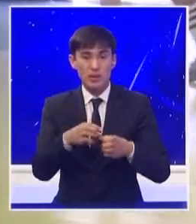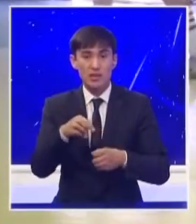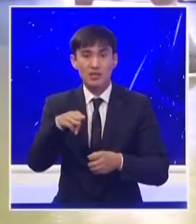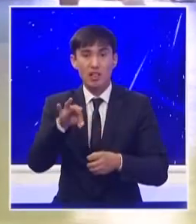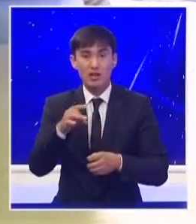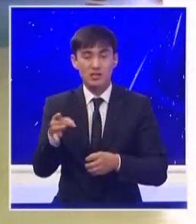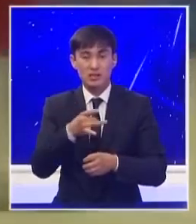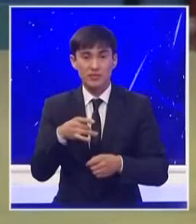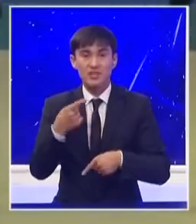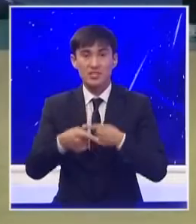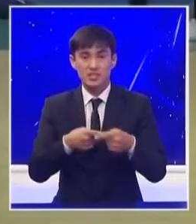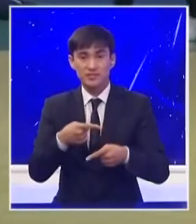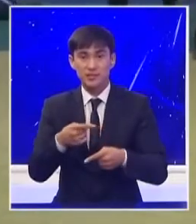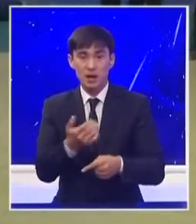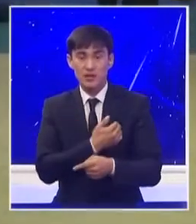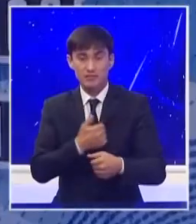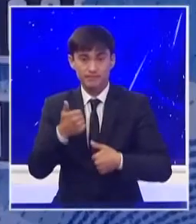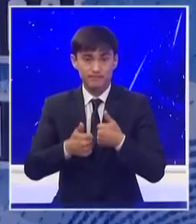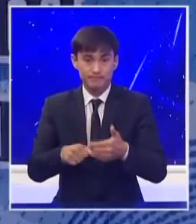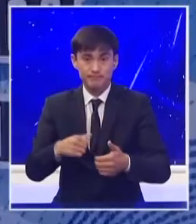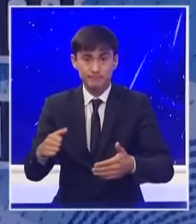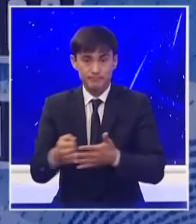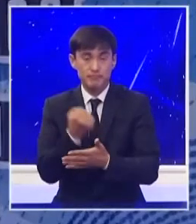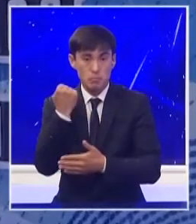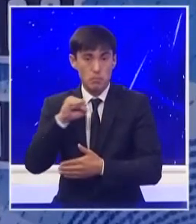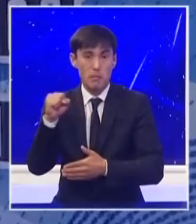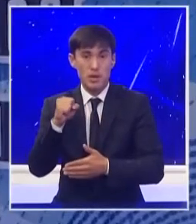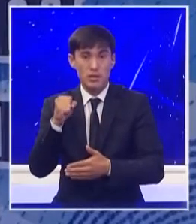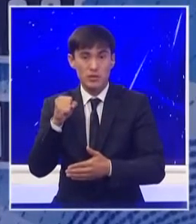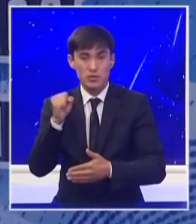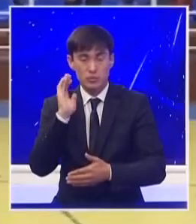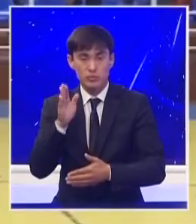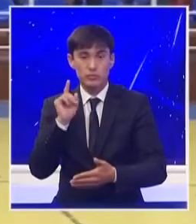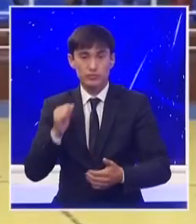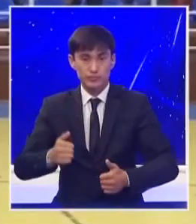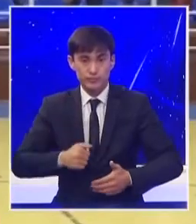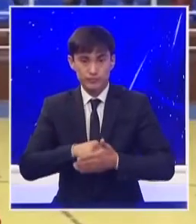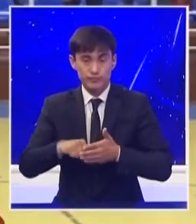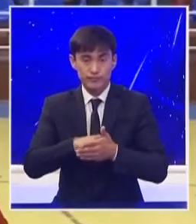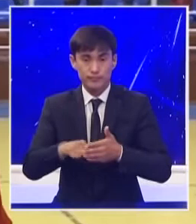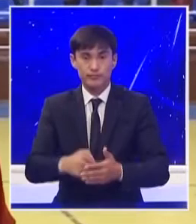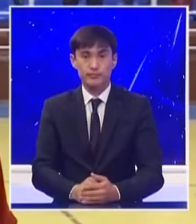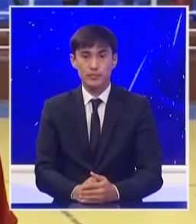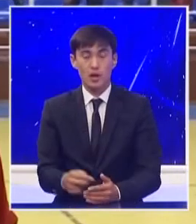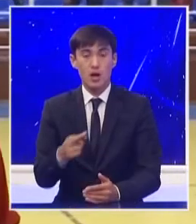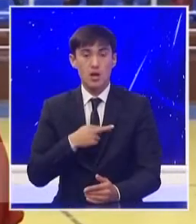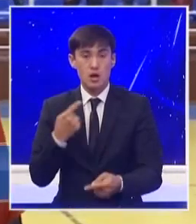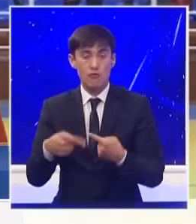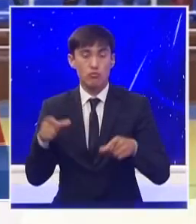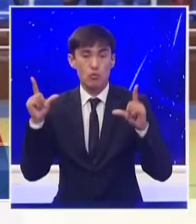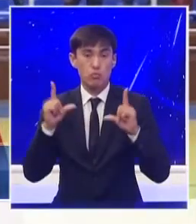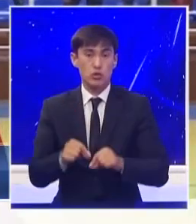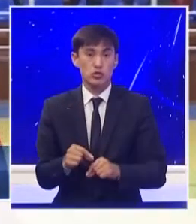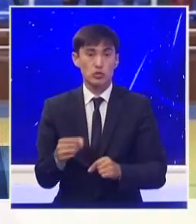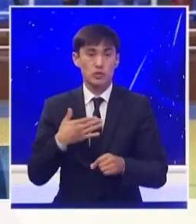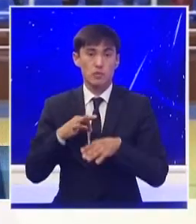хотят пройти через все стадии состязаний и отдавать победу просто так не собираются. Я к футболу пришел,